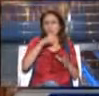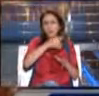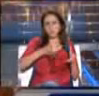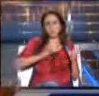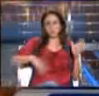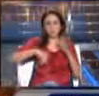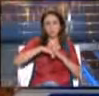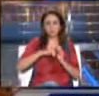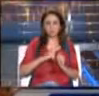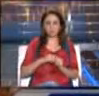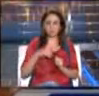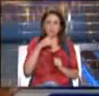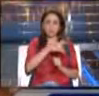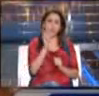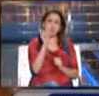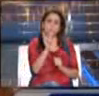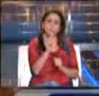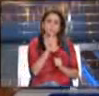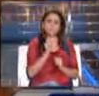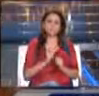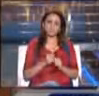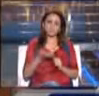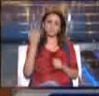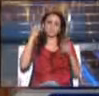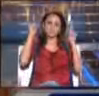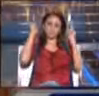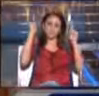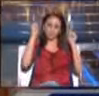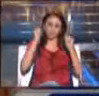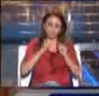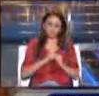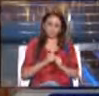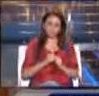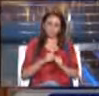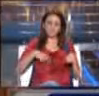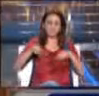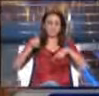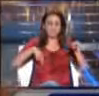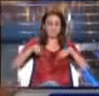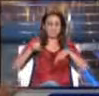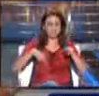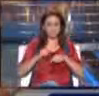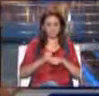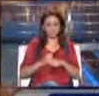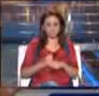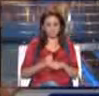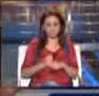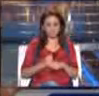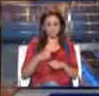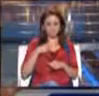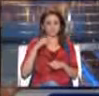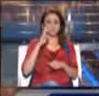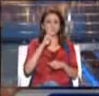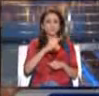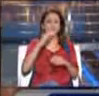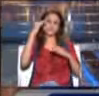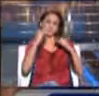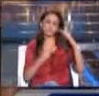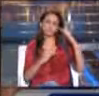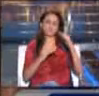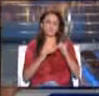جزء أساسي جدا في الثورة وغير الثورة وحتى في الحياة السياسية. النقطة الثانية إن أنا شايف فيها تقليل كبير جدا في